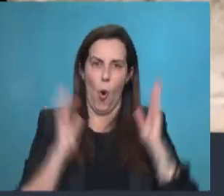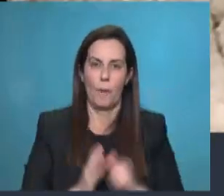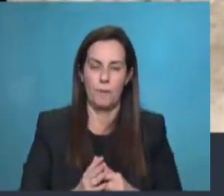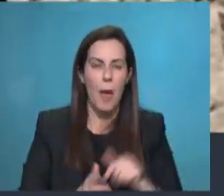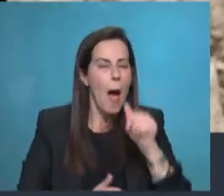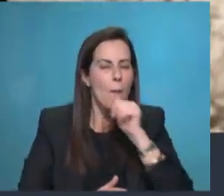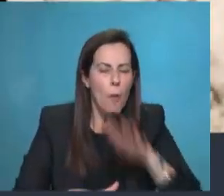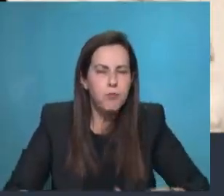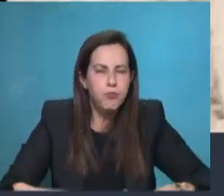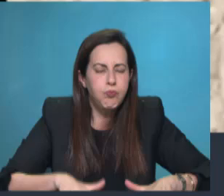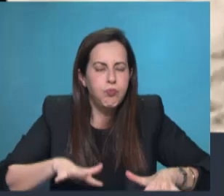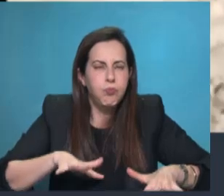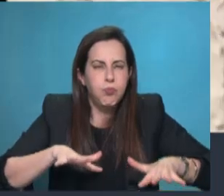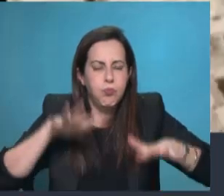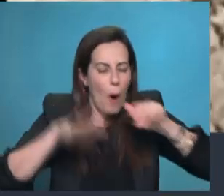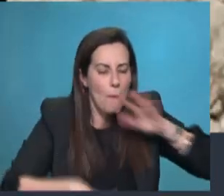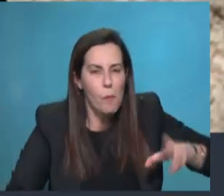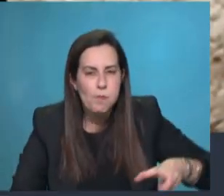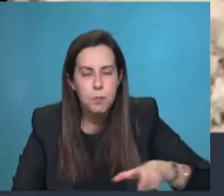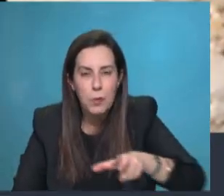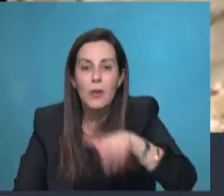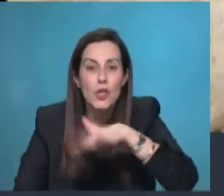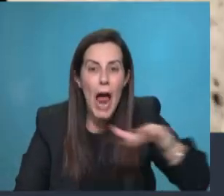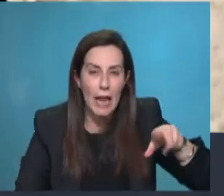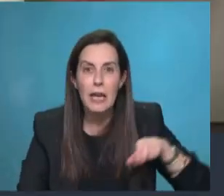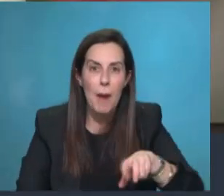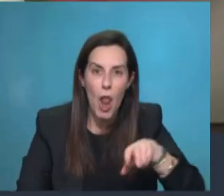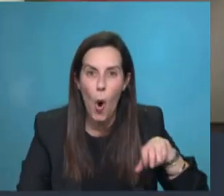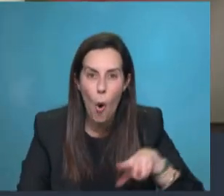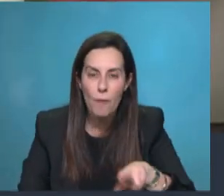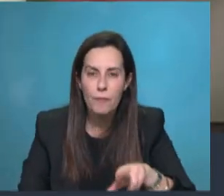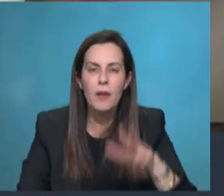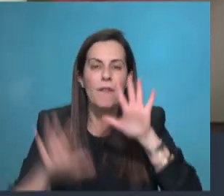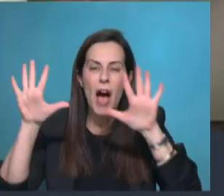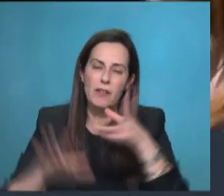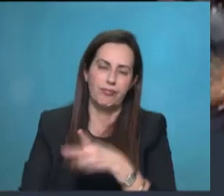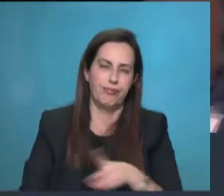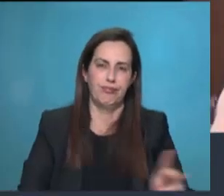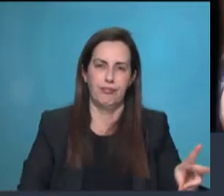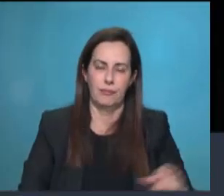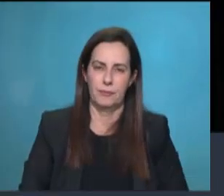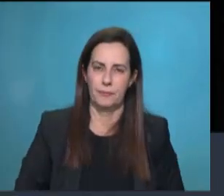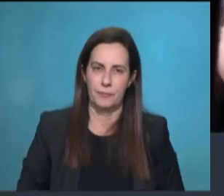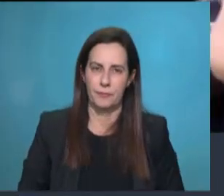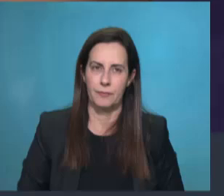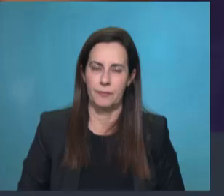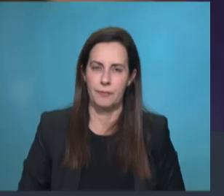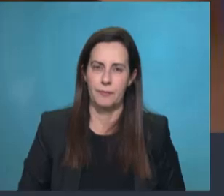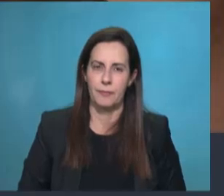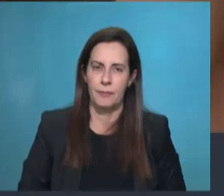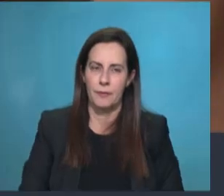מים אדיר שטף את תוואי נחל צפית בזמן שהנערים הלכו בו, ועשרה מהם נהרגו.